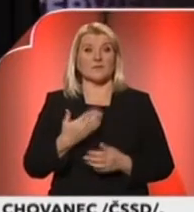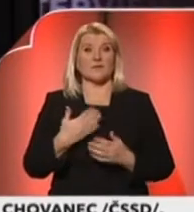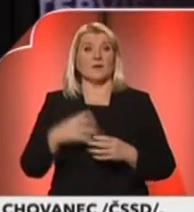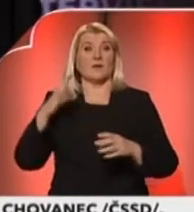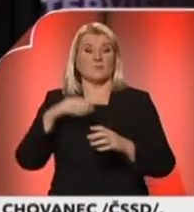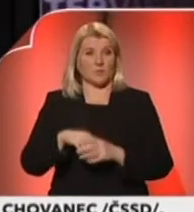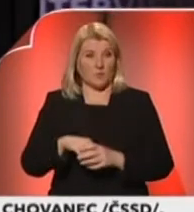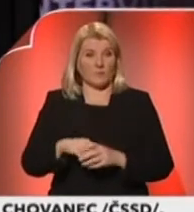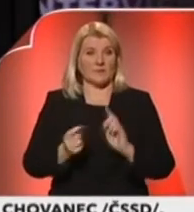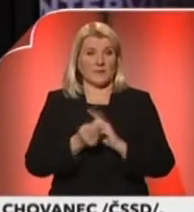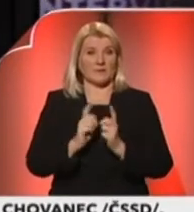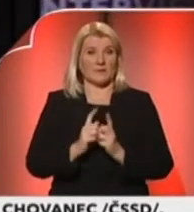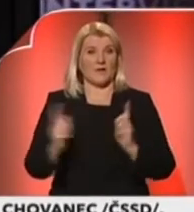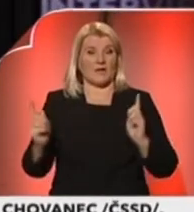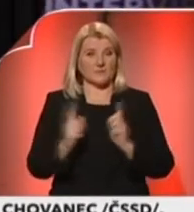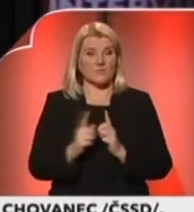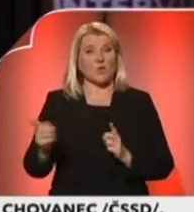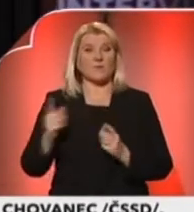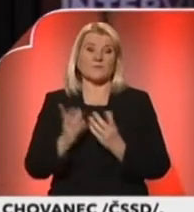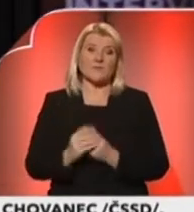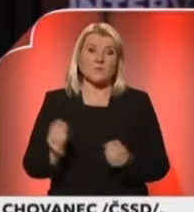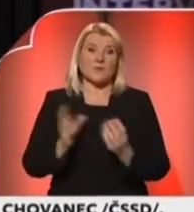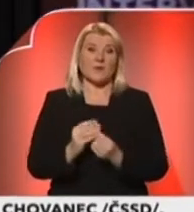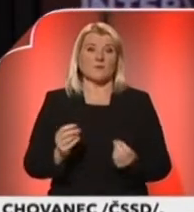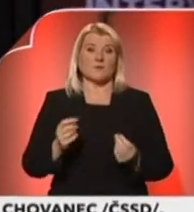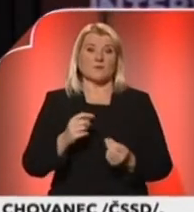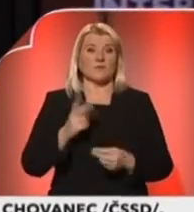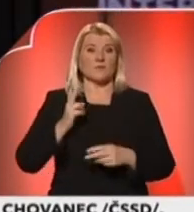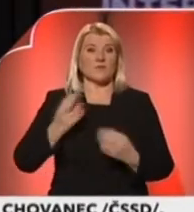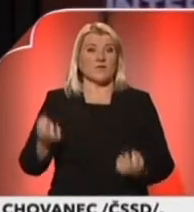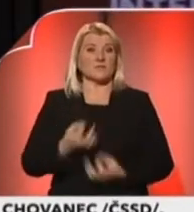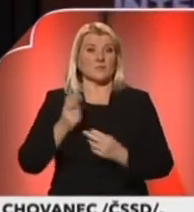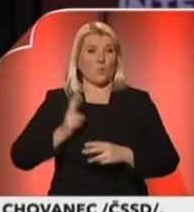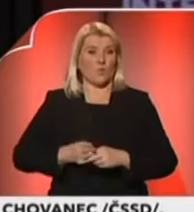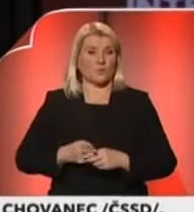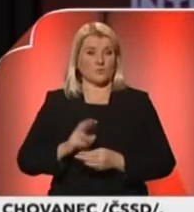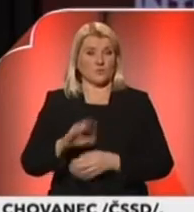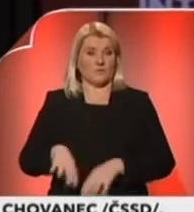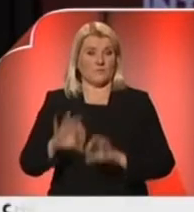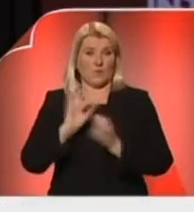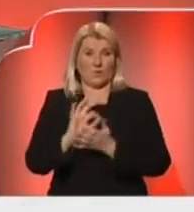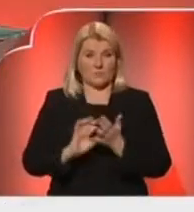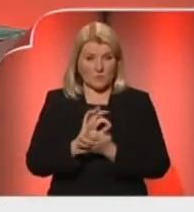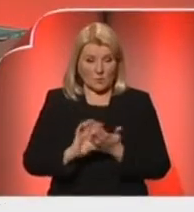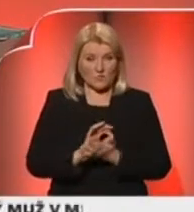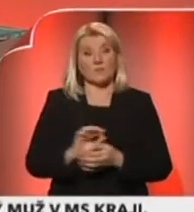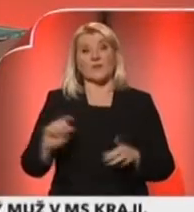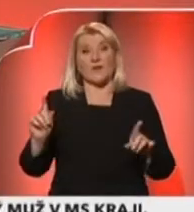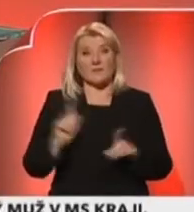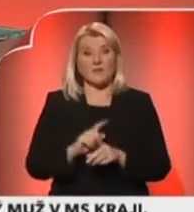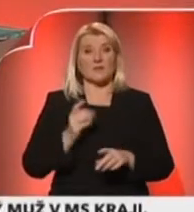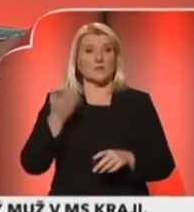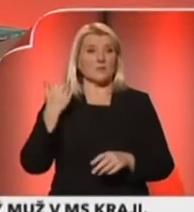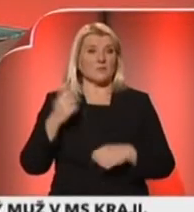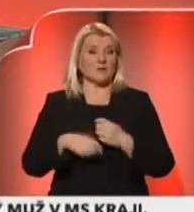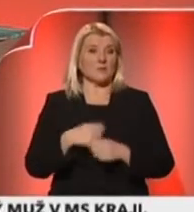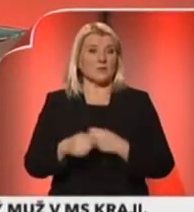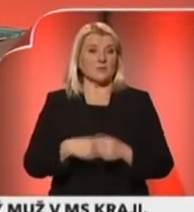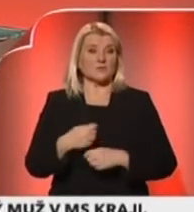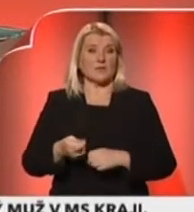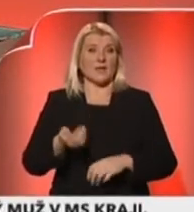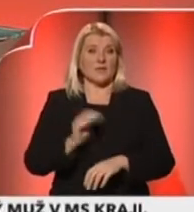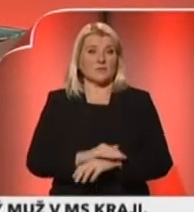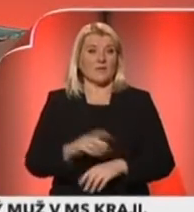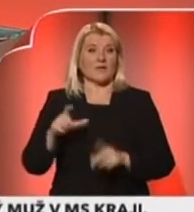v tom jednání s vámi zmiňovali to ukončené volební období a působení třeba i dřívejšího středočeského